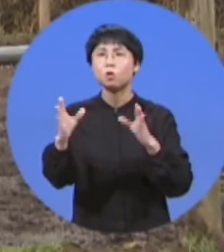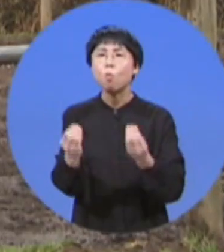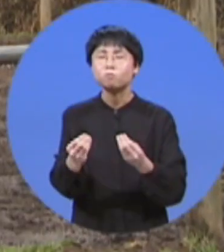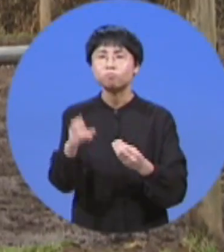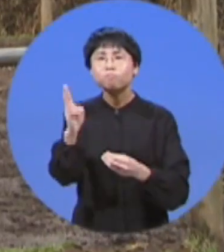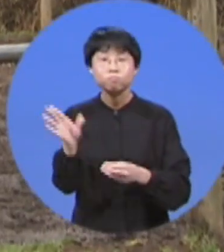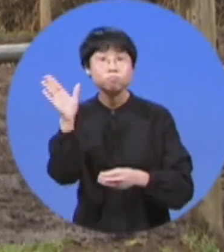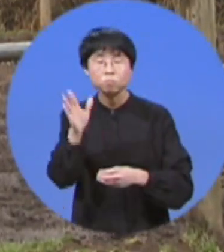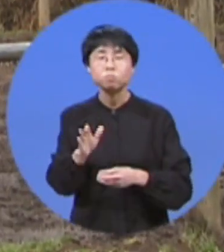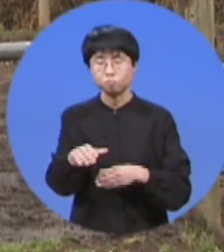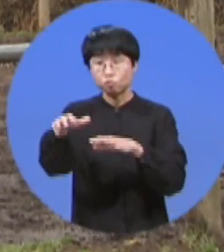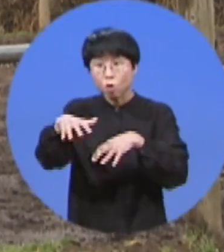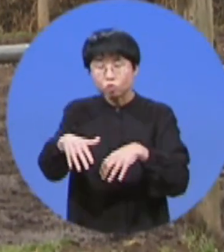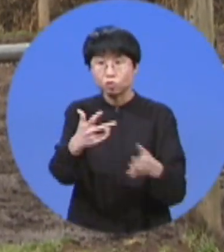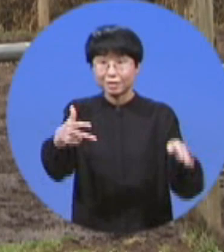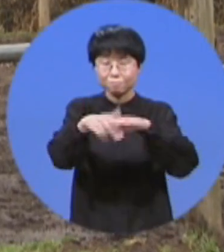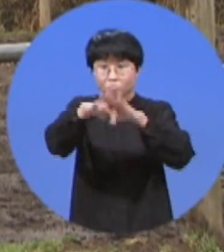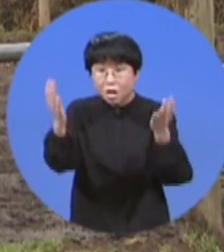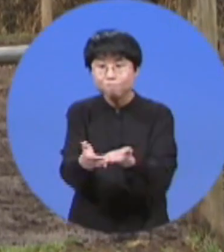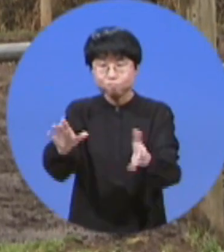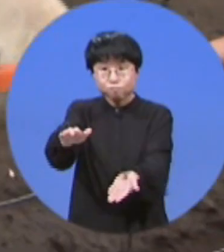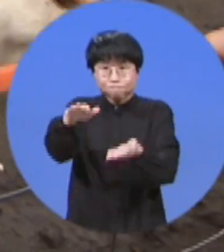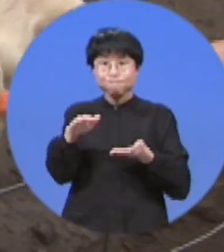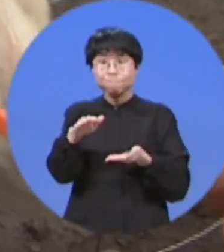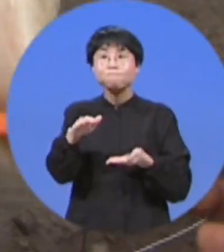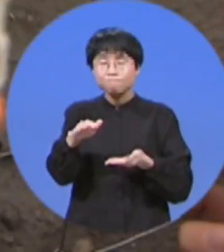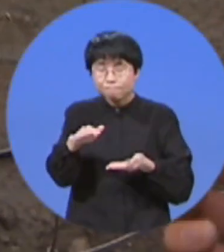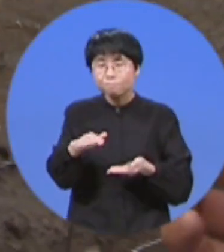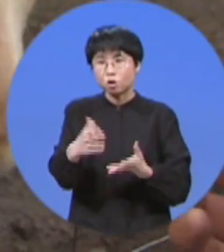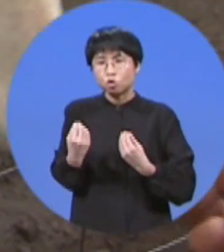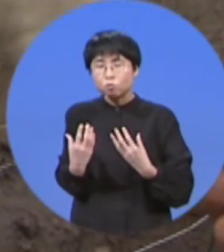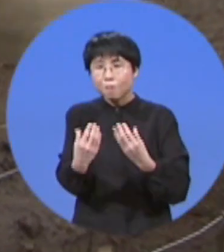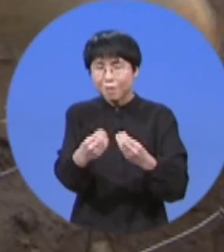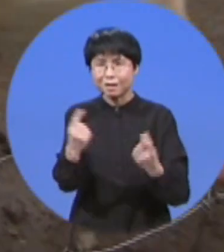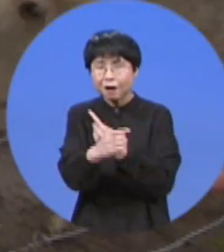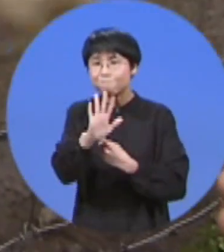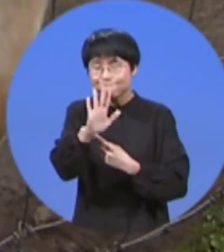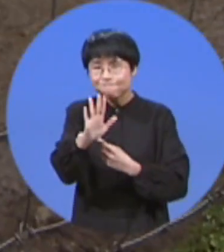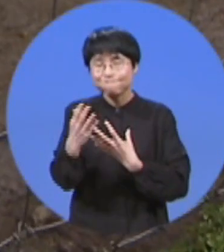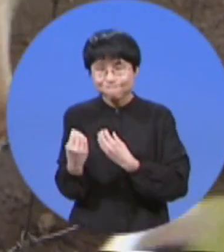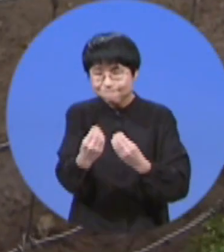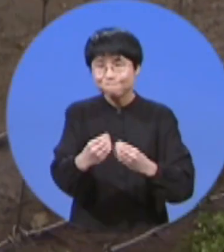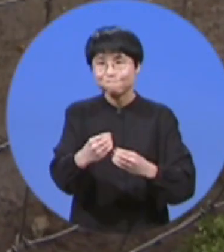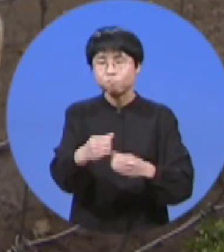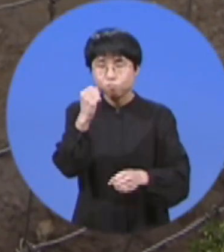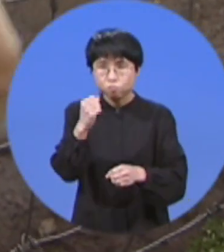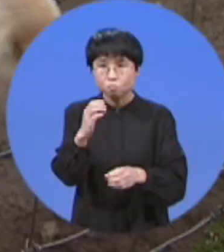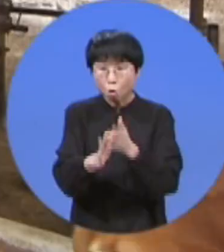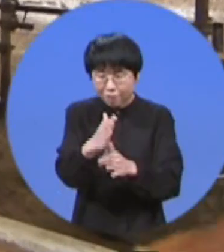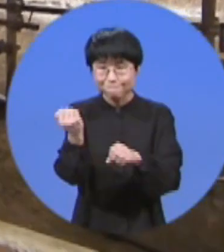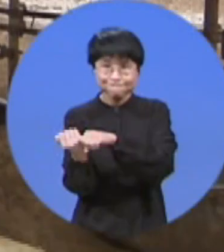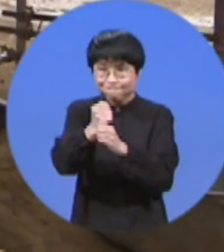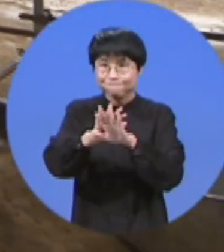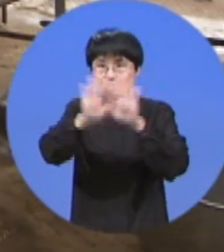、動物も施設もそのまんま引き継いで、できるだけ同じような形で頑張って